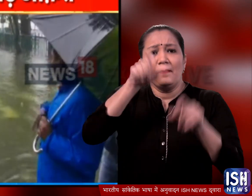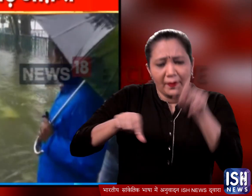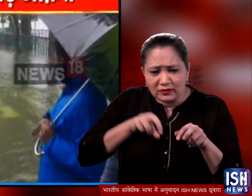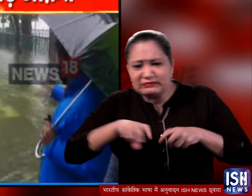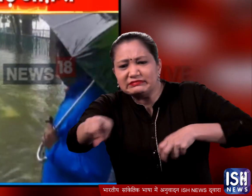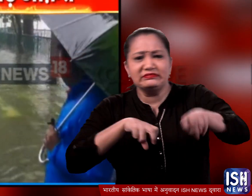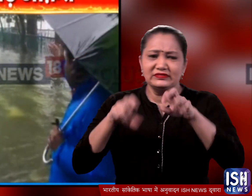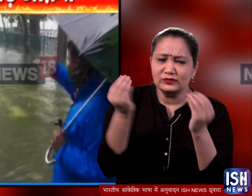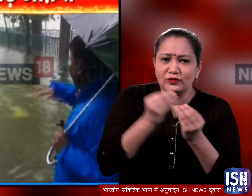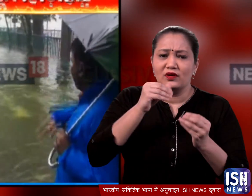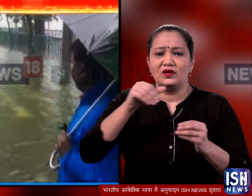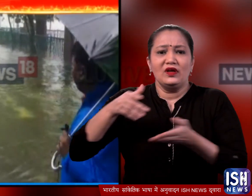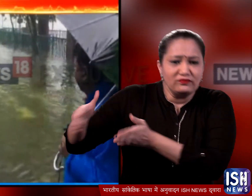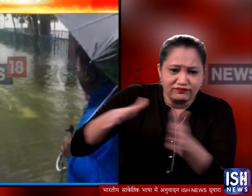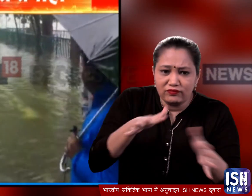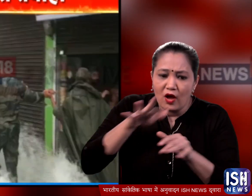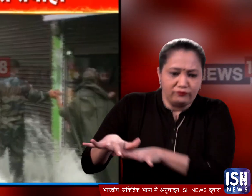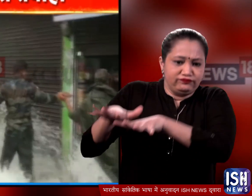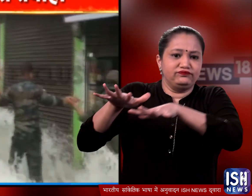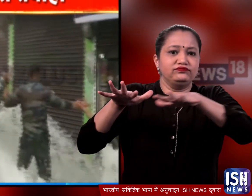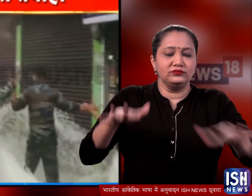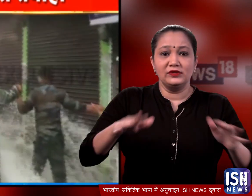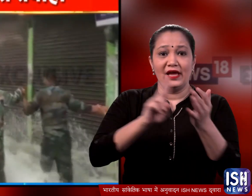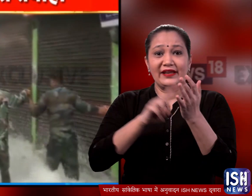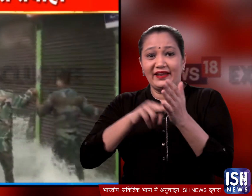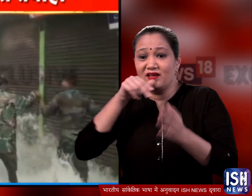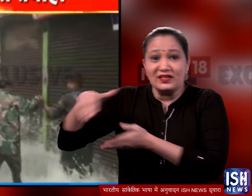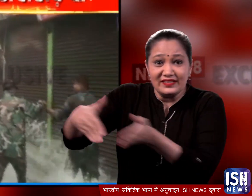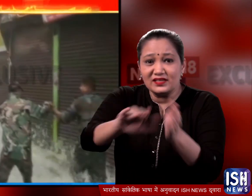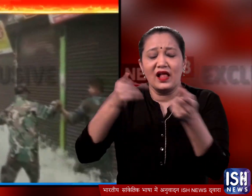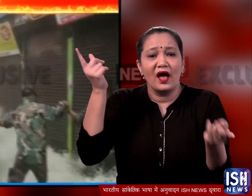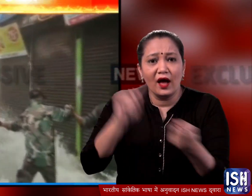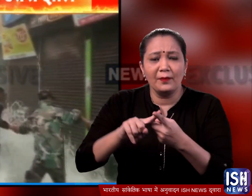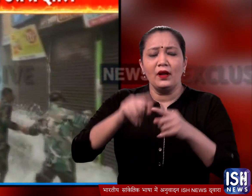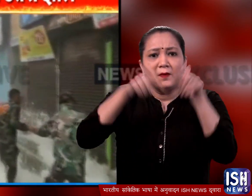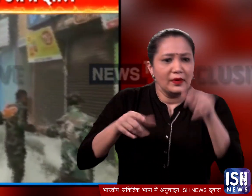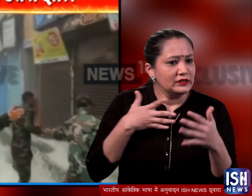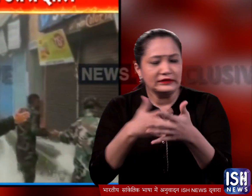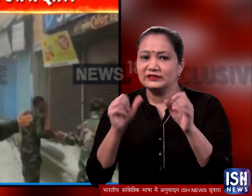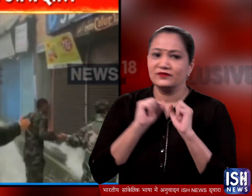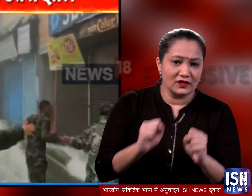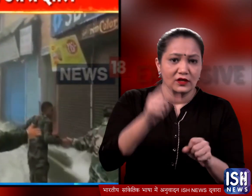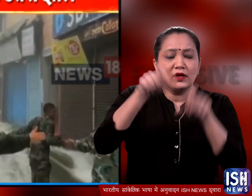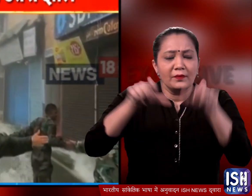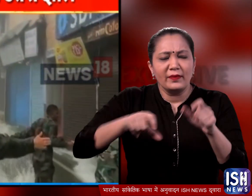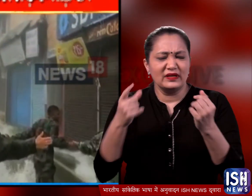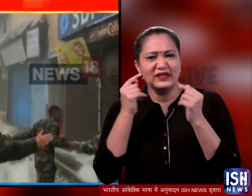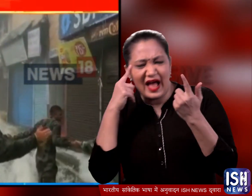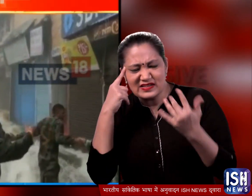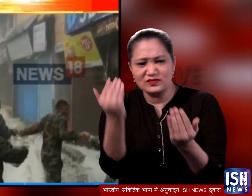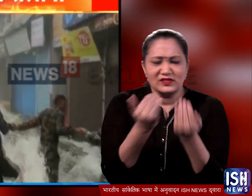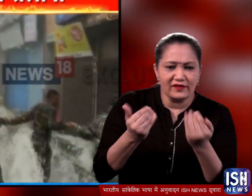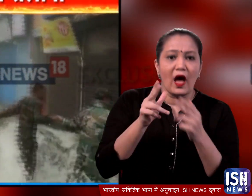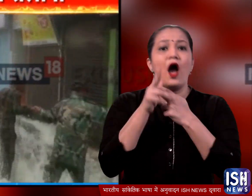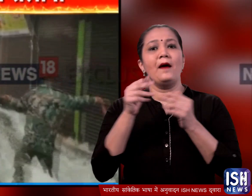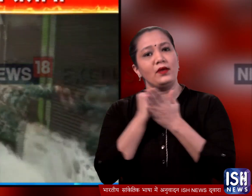कर रहे हैं और जो झील का पानी है वो ऊपर आ गया है। नैनी झील का पानी बढ़ने से कई जगह लोग फंस गए। कुछ फंसे हुए लोगों को निकालने में